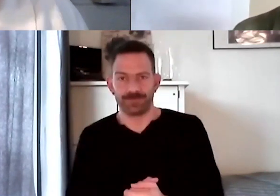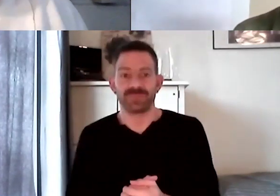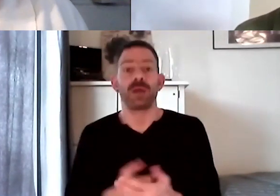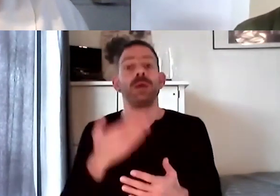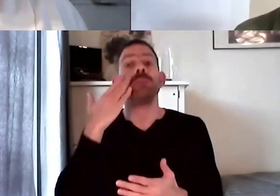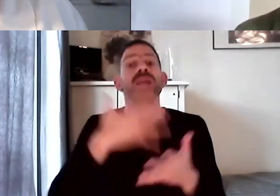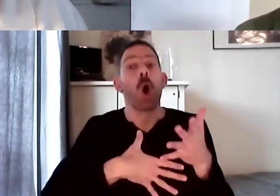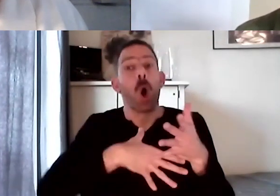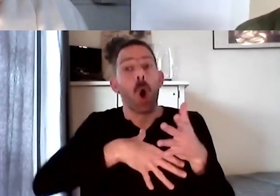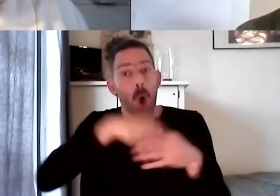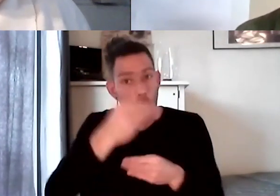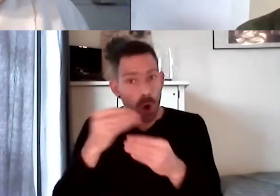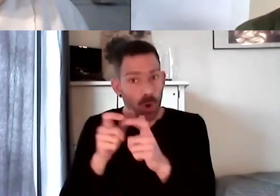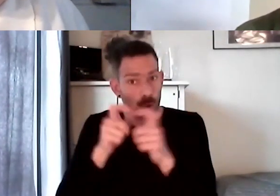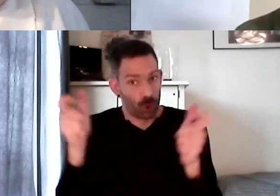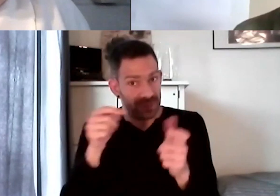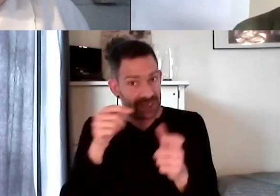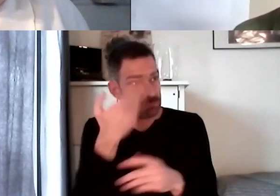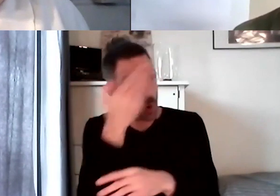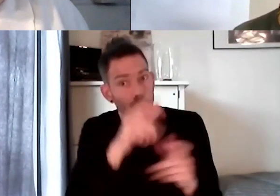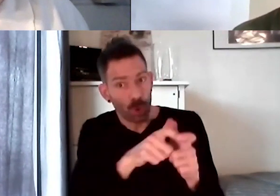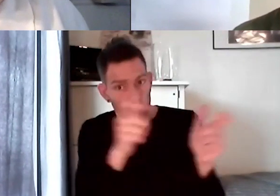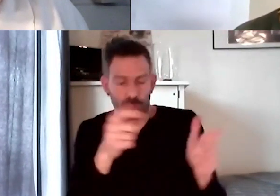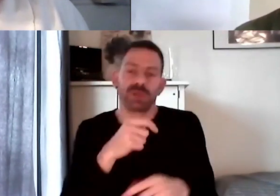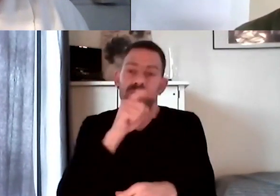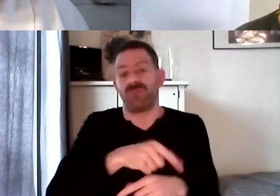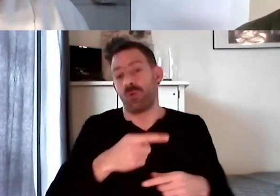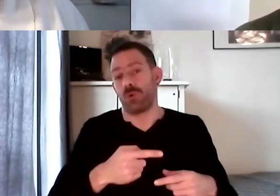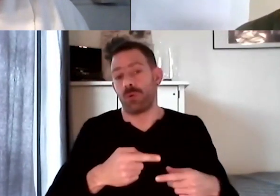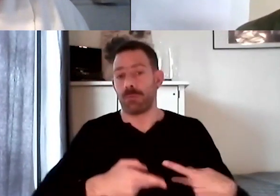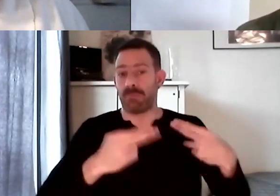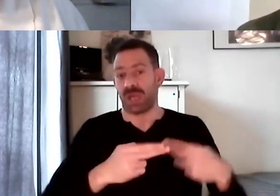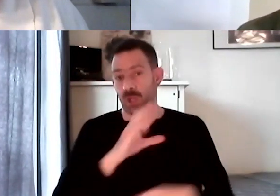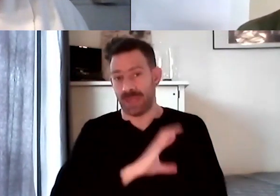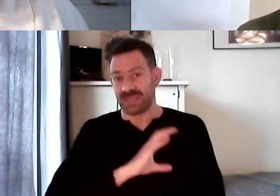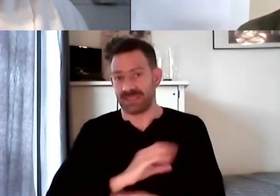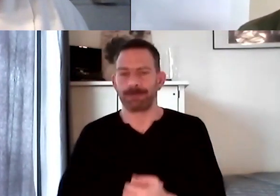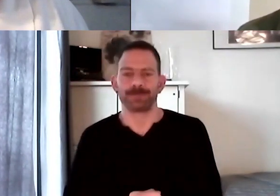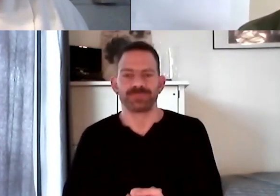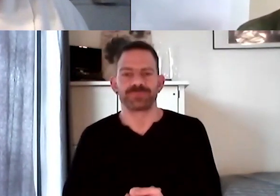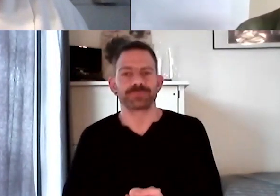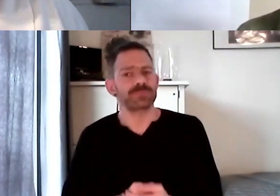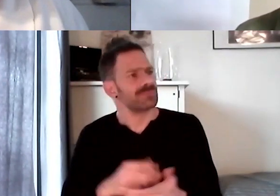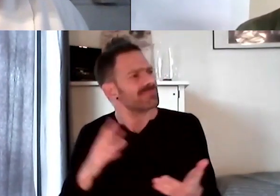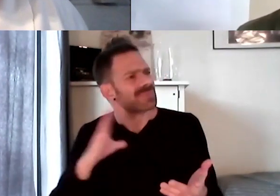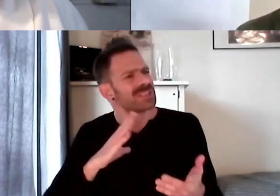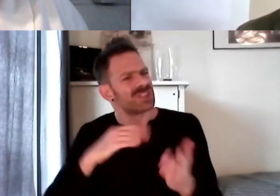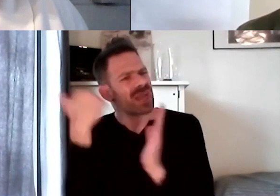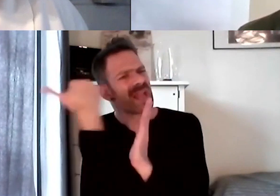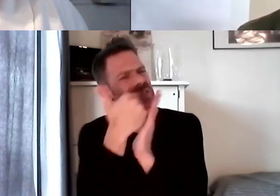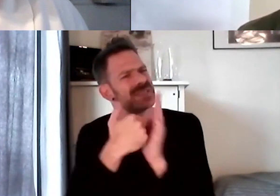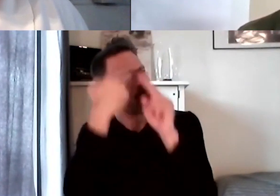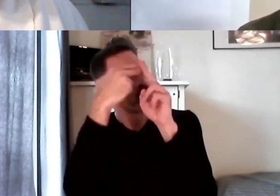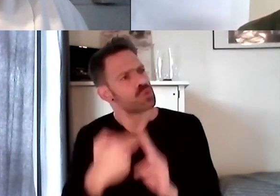l'entreprise, il y aura une période d'essai. Hein. Alors, on nous dit, existe-t-il une liste de consultants certifiés? Alors, oui, il